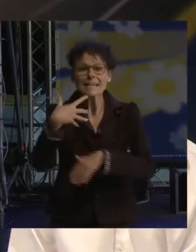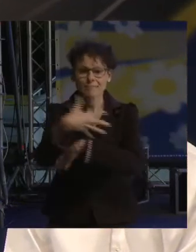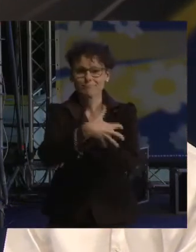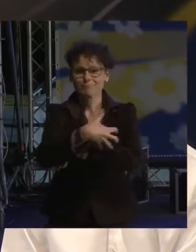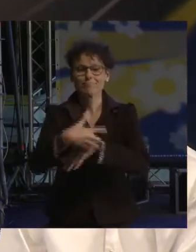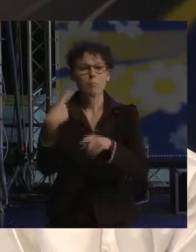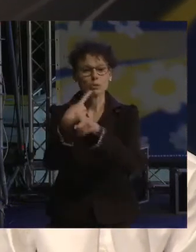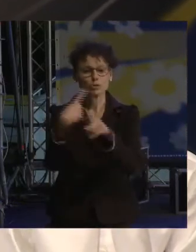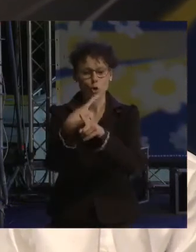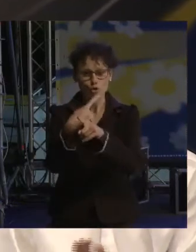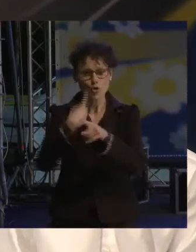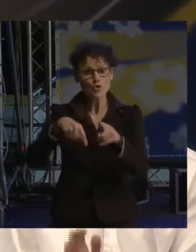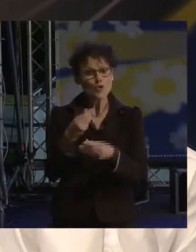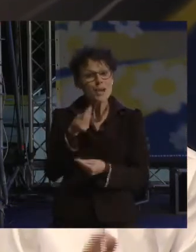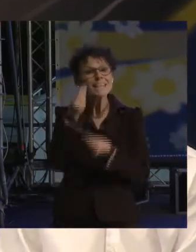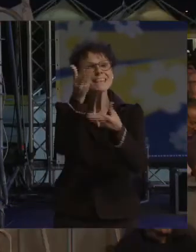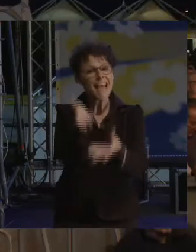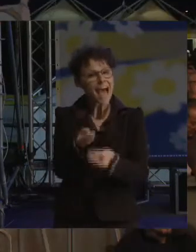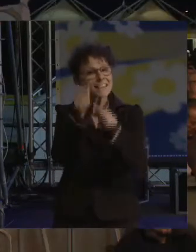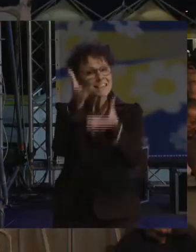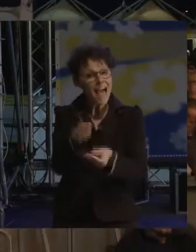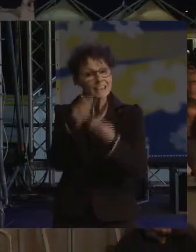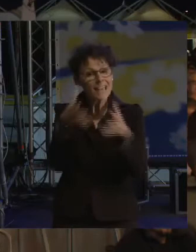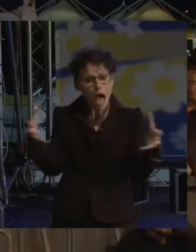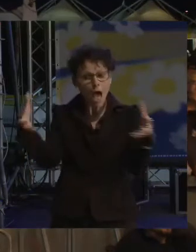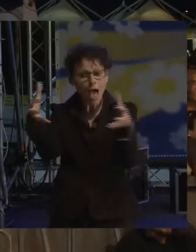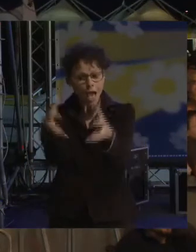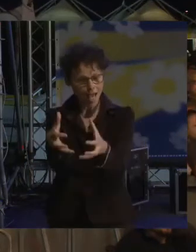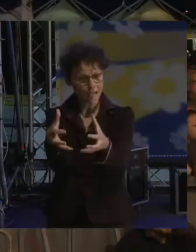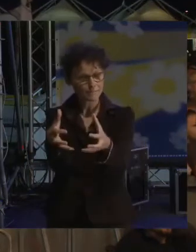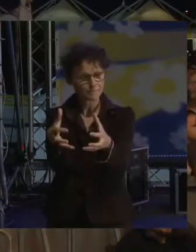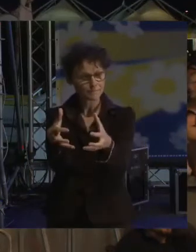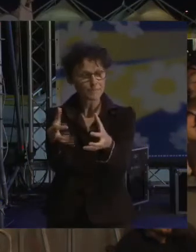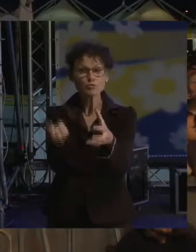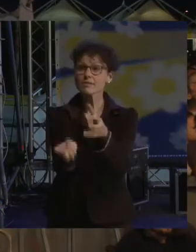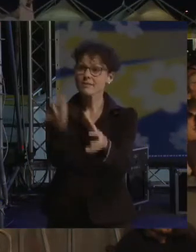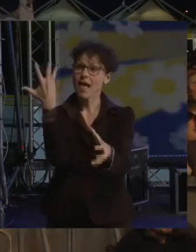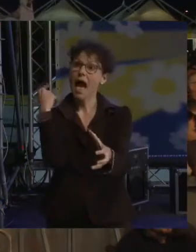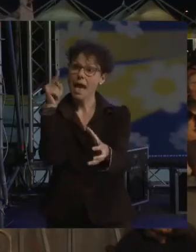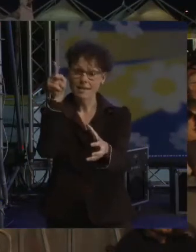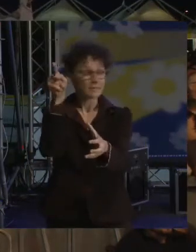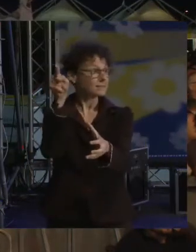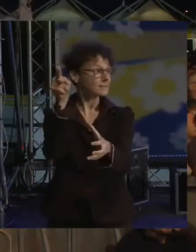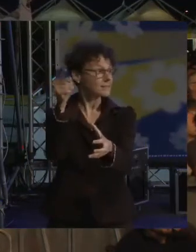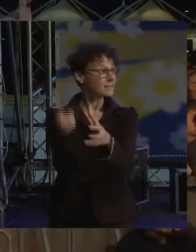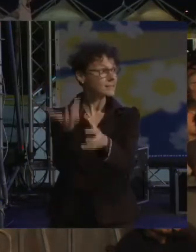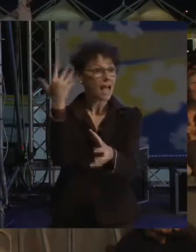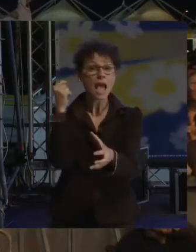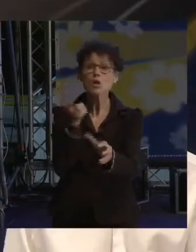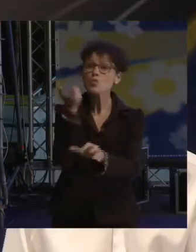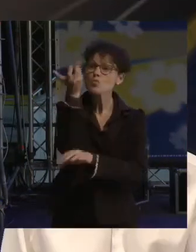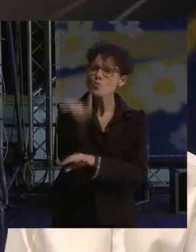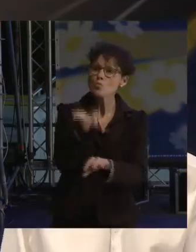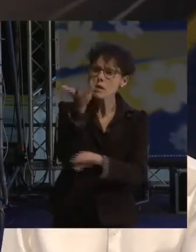presi e li abbiamo messi lì dentro e se adesso passa quella slide quella della slide e numericamente